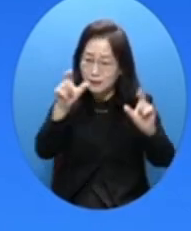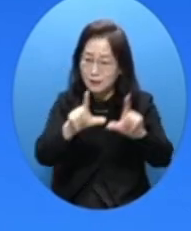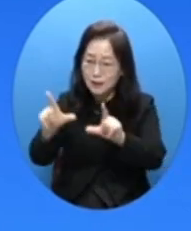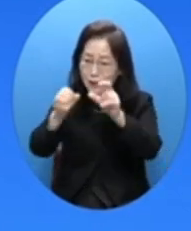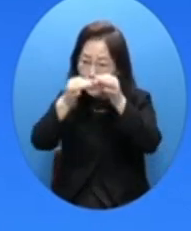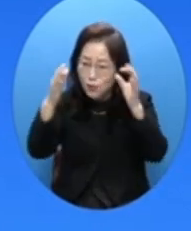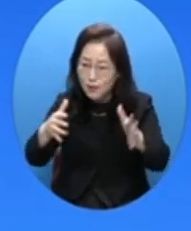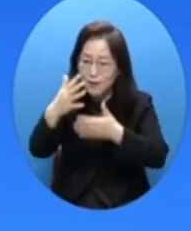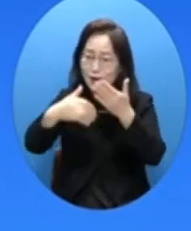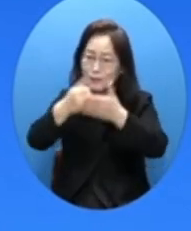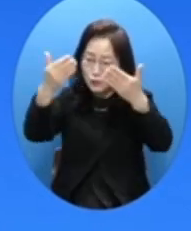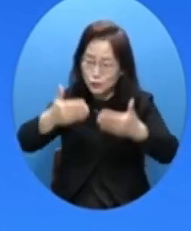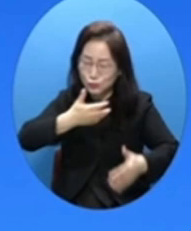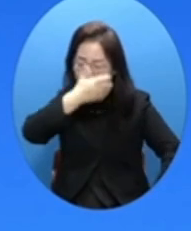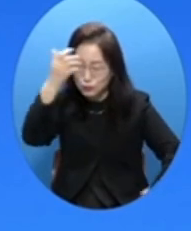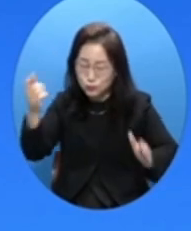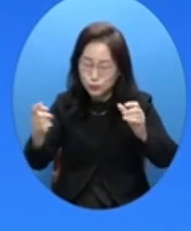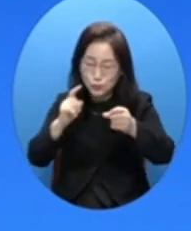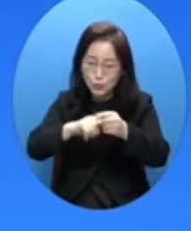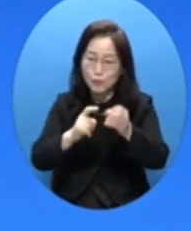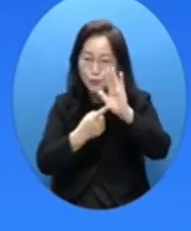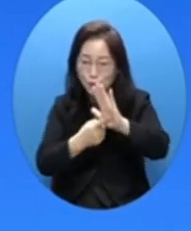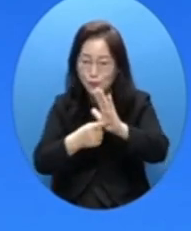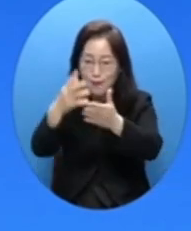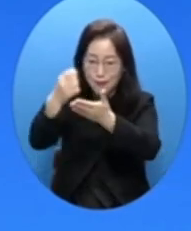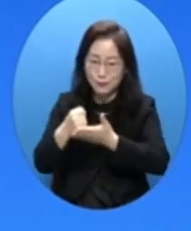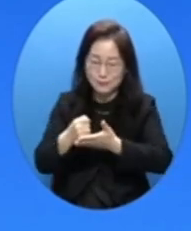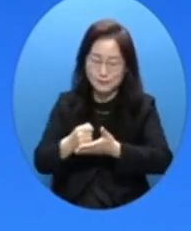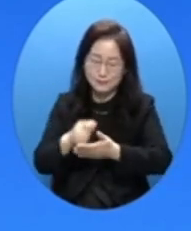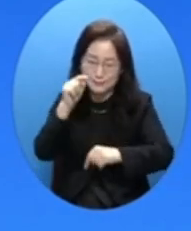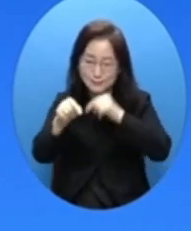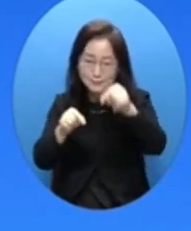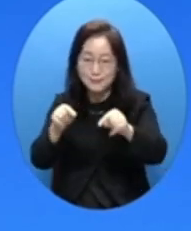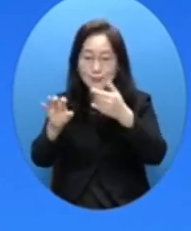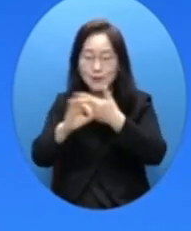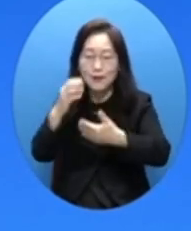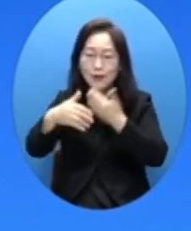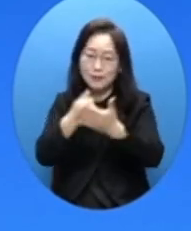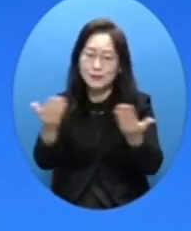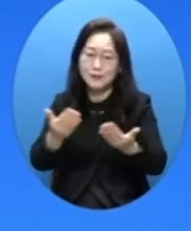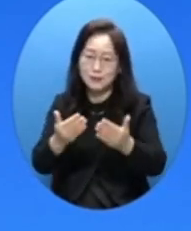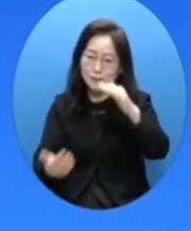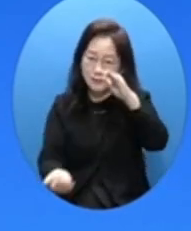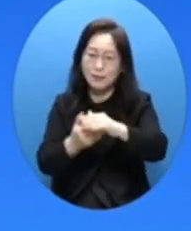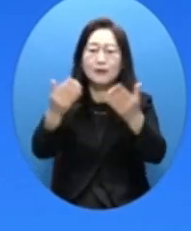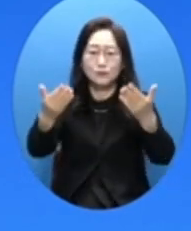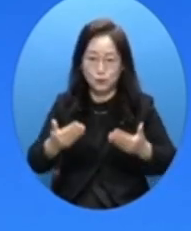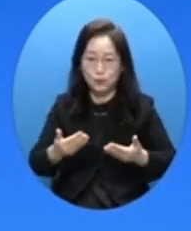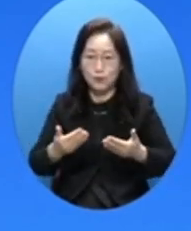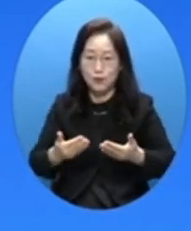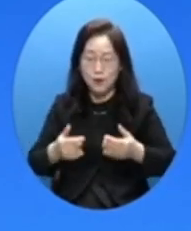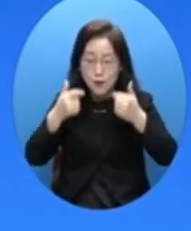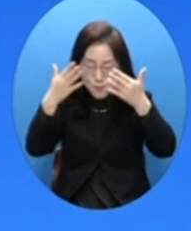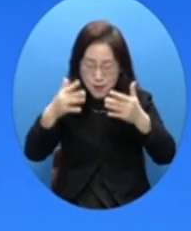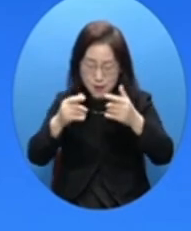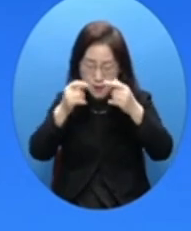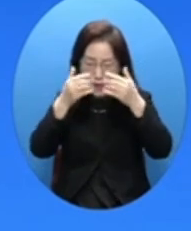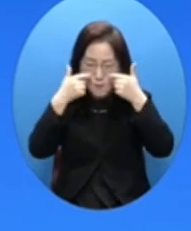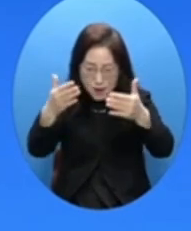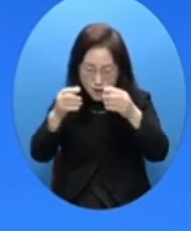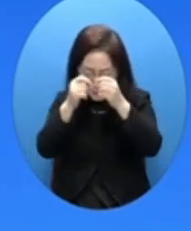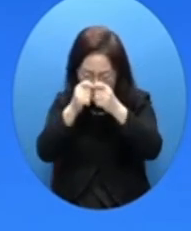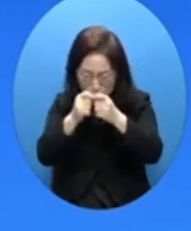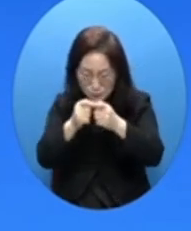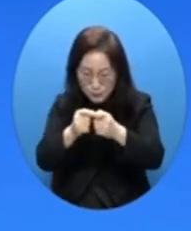목표와 꿈으로 알고 붙잡고 나갈 때 하나님이 함께 역사하시는 것입니다 구체적이고 분명하고 영롱한